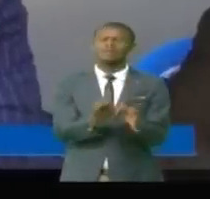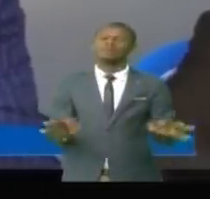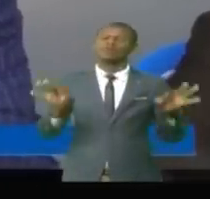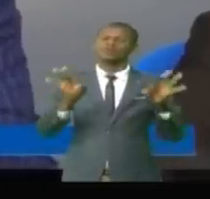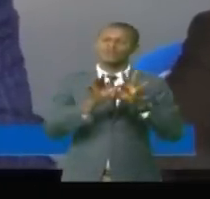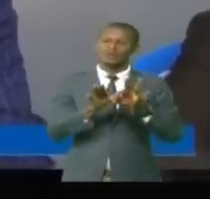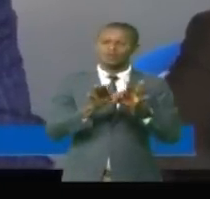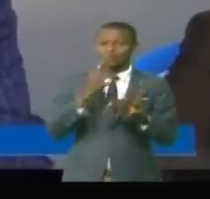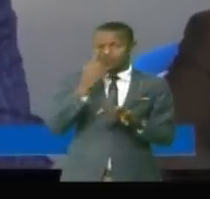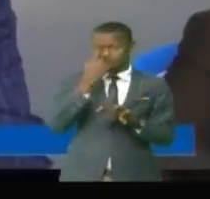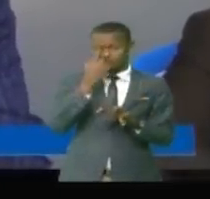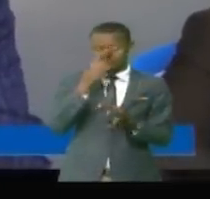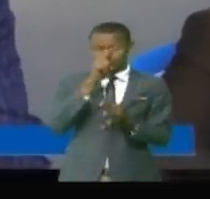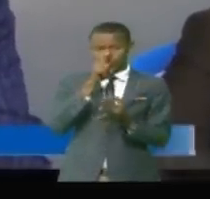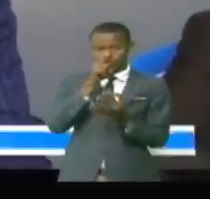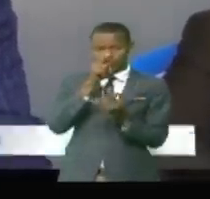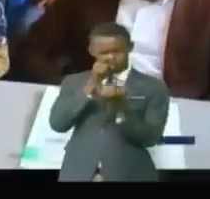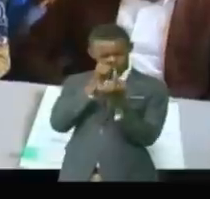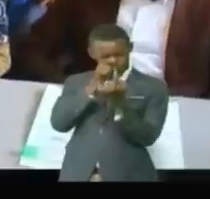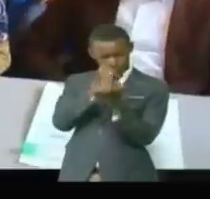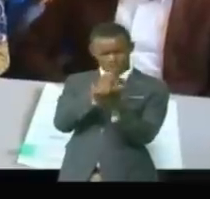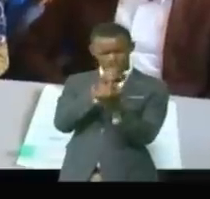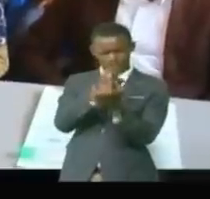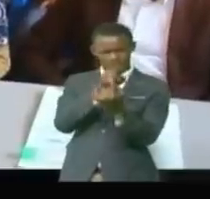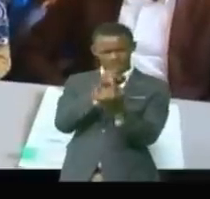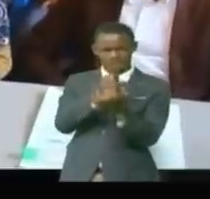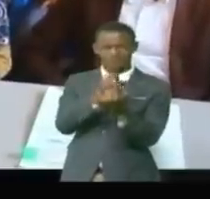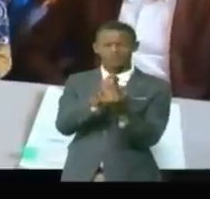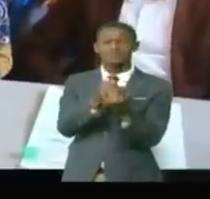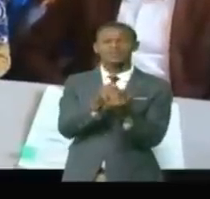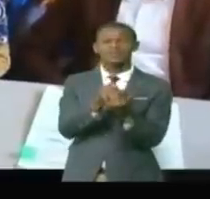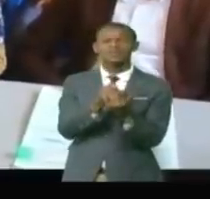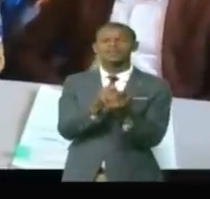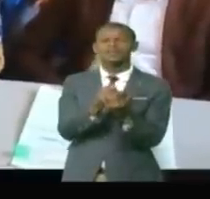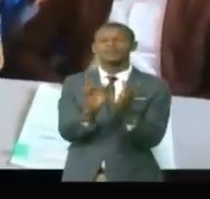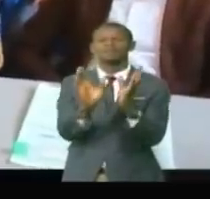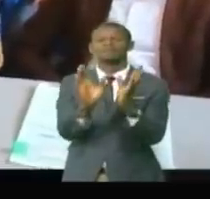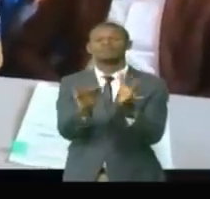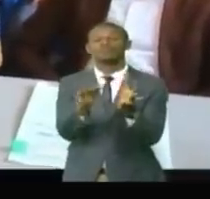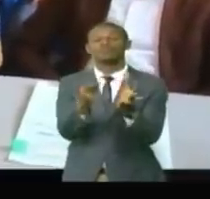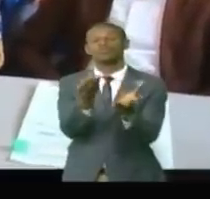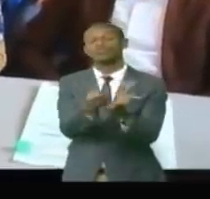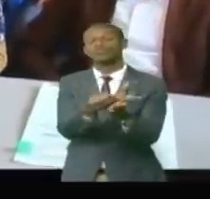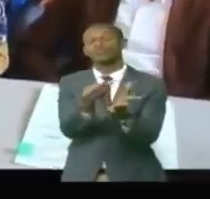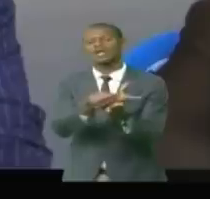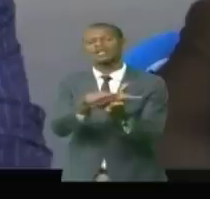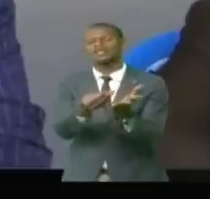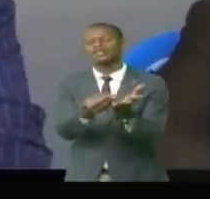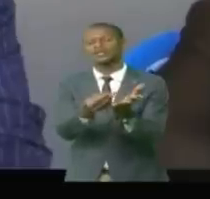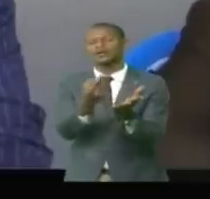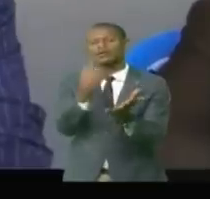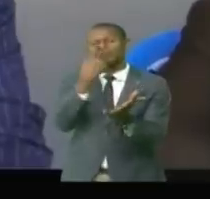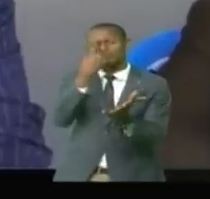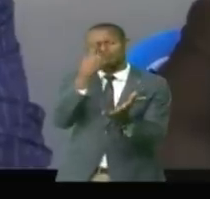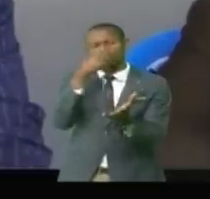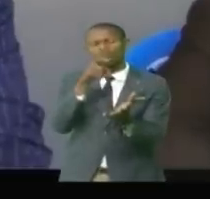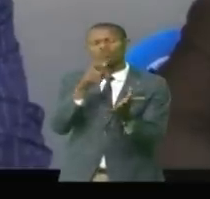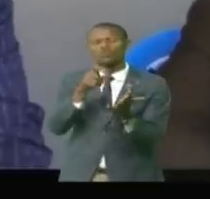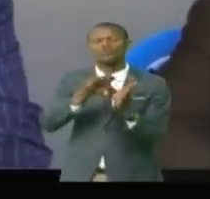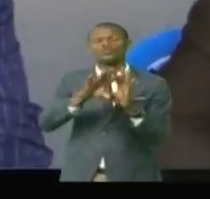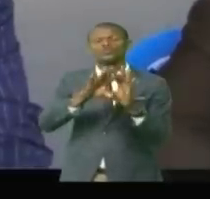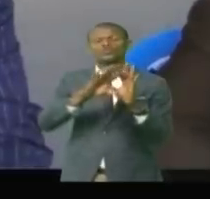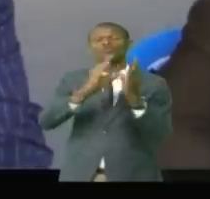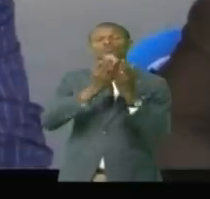échanges permettront de déterminer des enveloppes de ressources plus ou moins réalistes qui tiennent compte